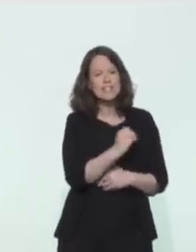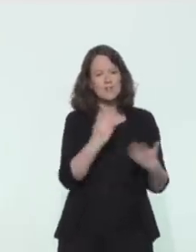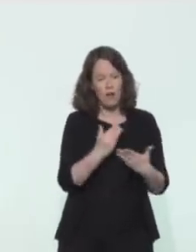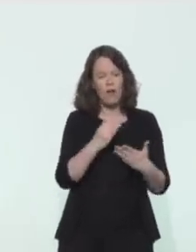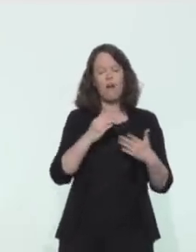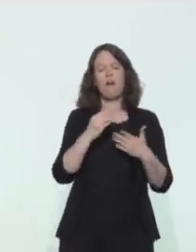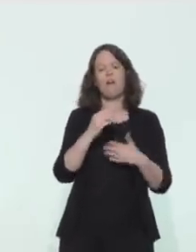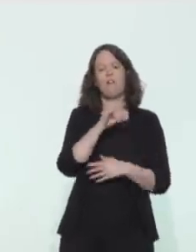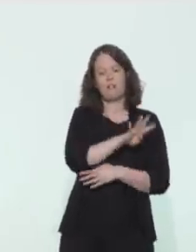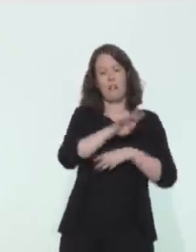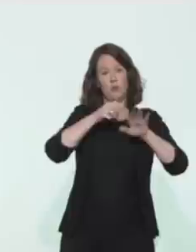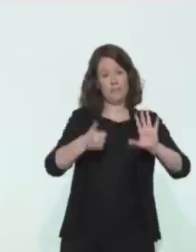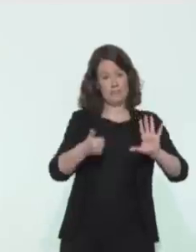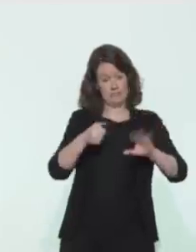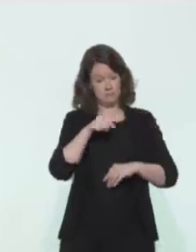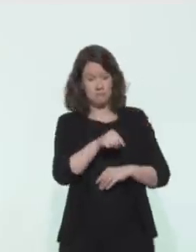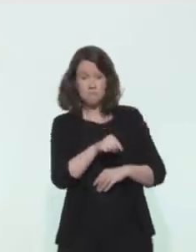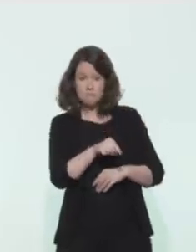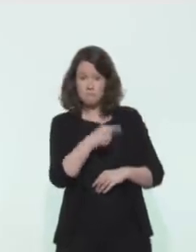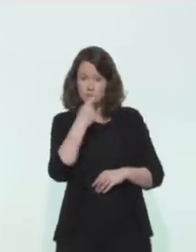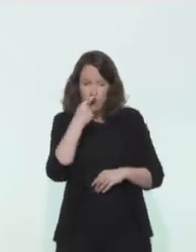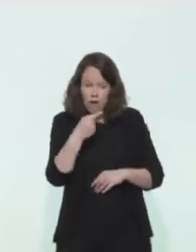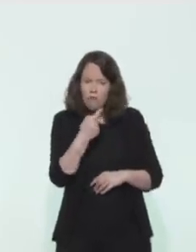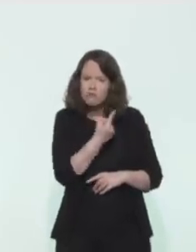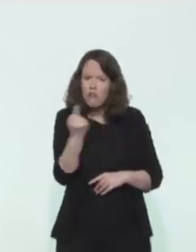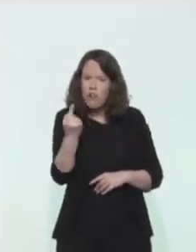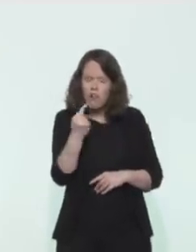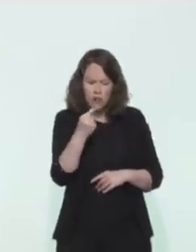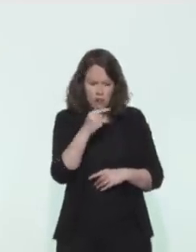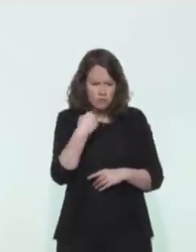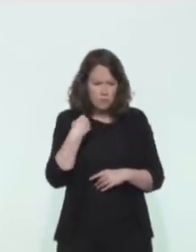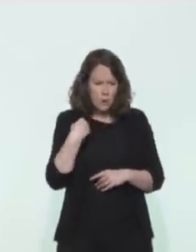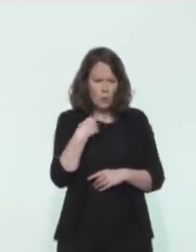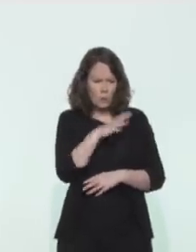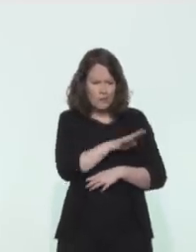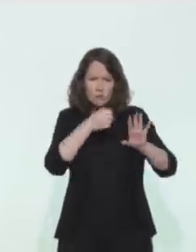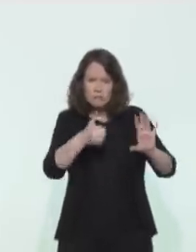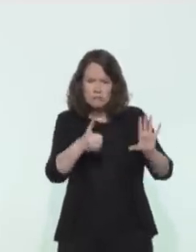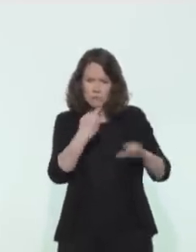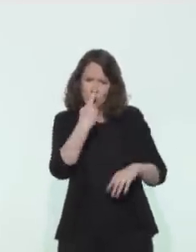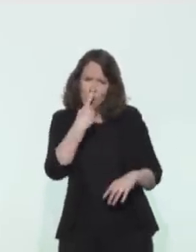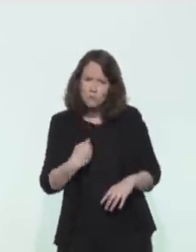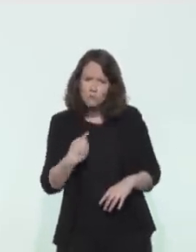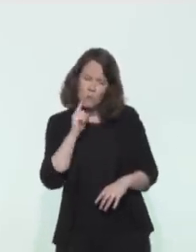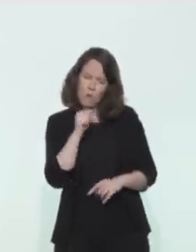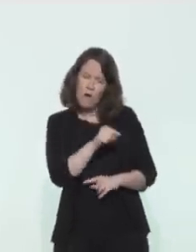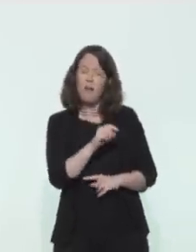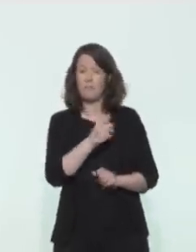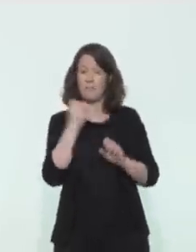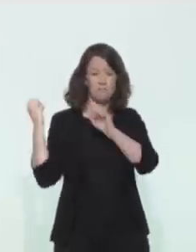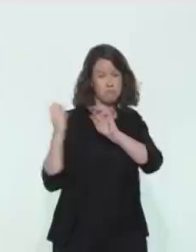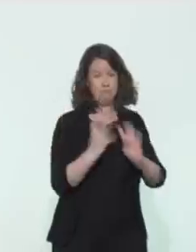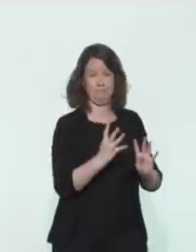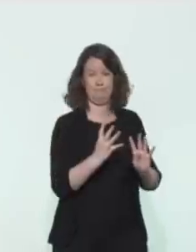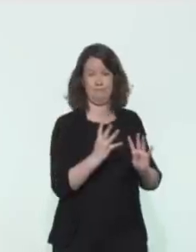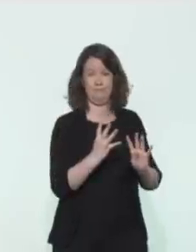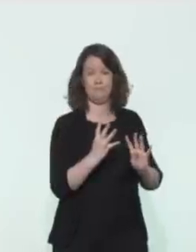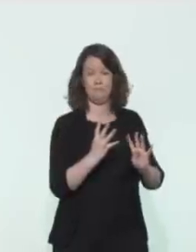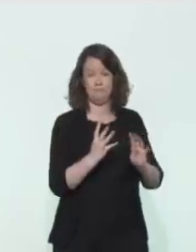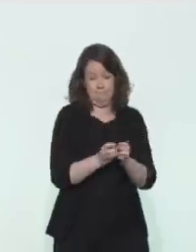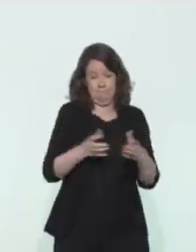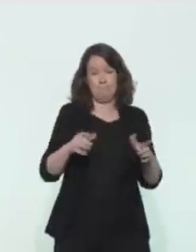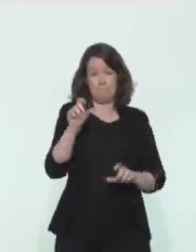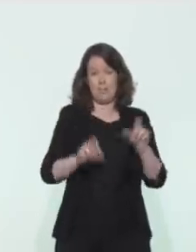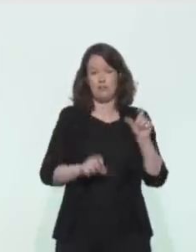Lot, qui a l'air comme ça assez isolé en rouge, parce qu'il y a un certain nombre de passages aux urgences qui ont été motivés par une